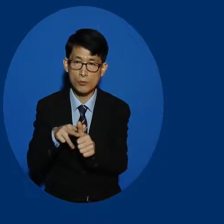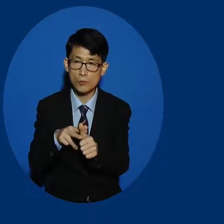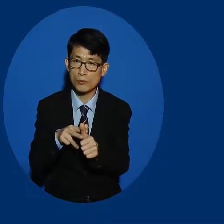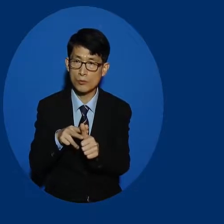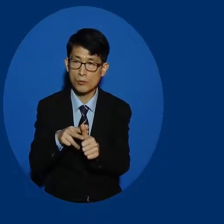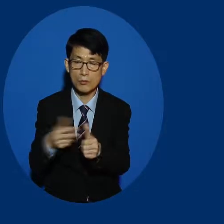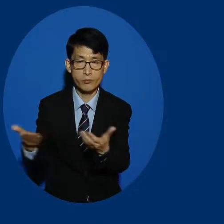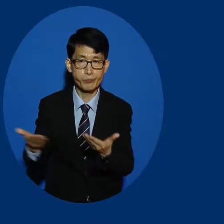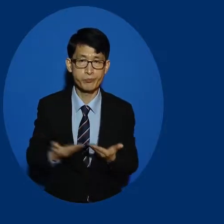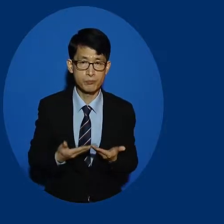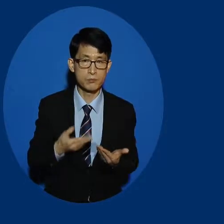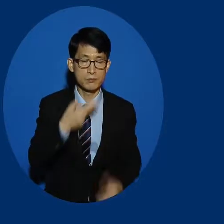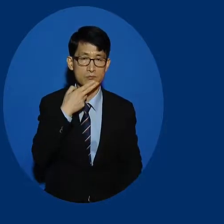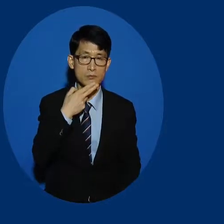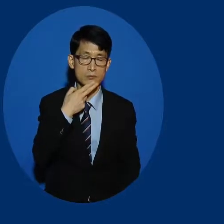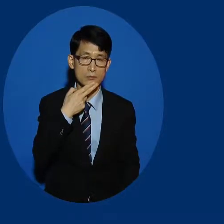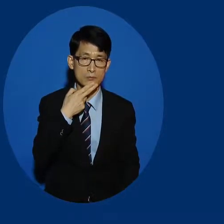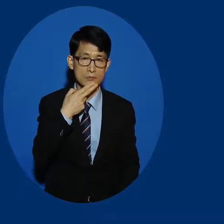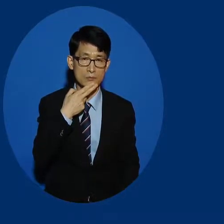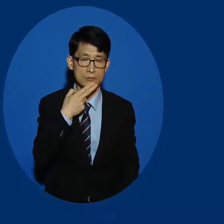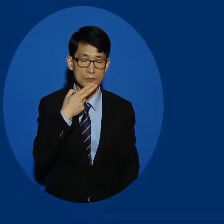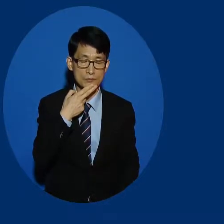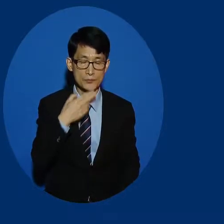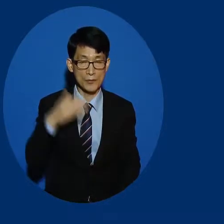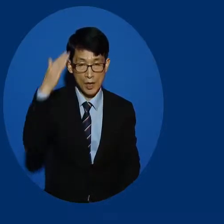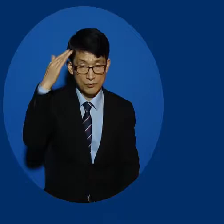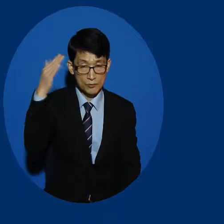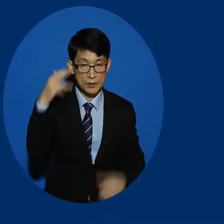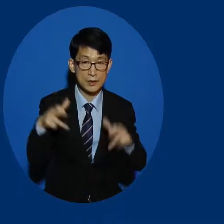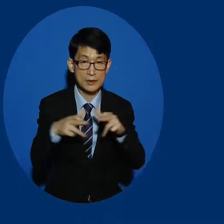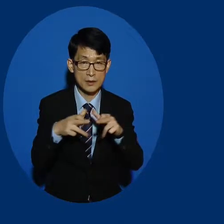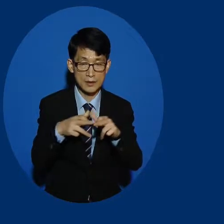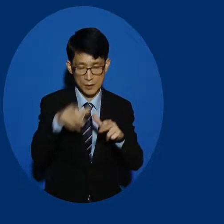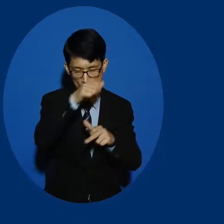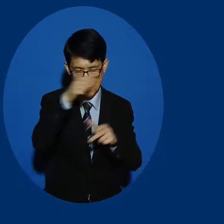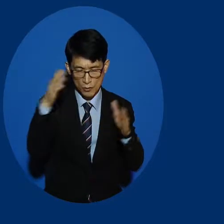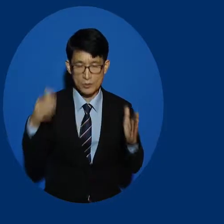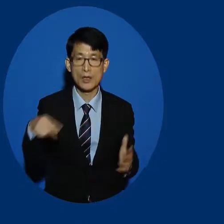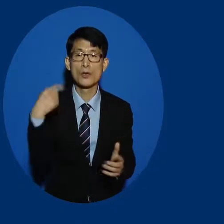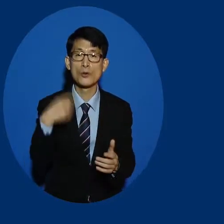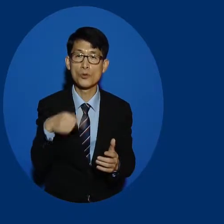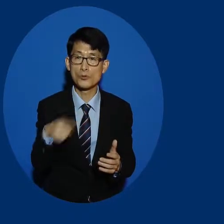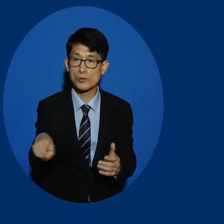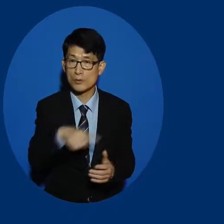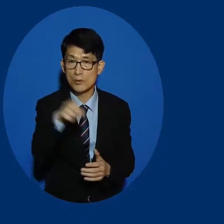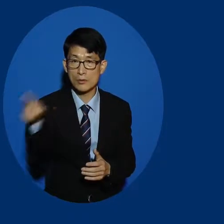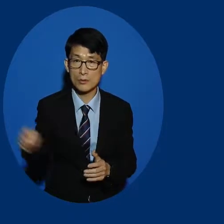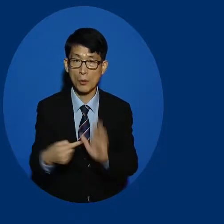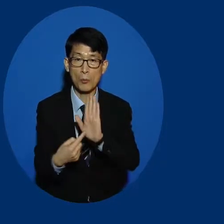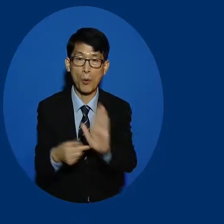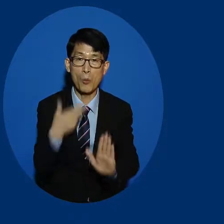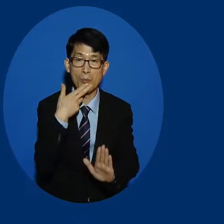없습니다. 우리나라 장애인 평생교육은 비밀리에 이루어지고 있어요.